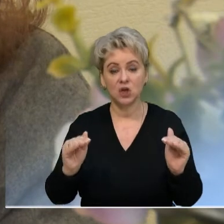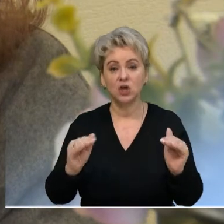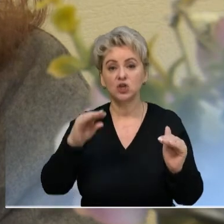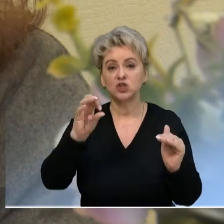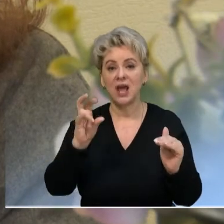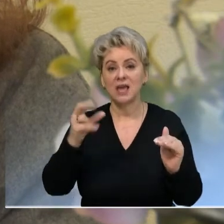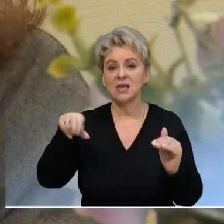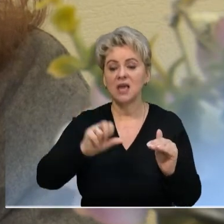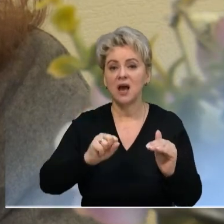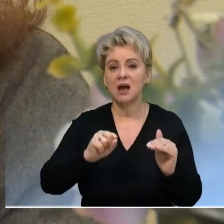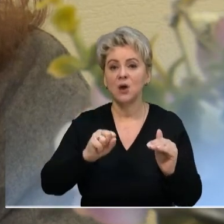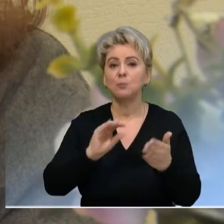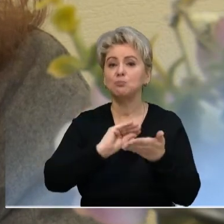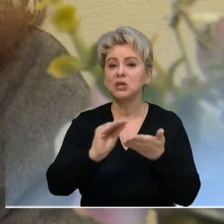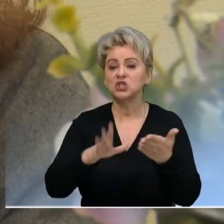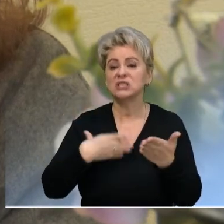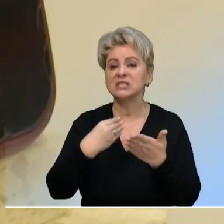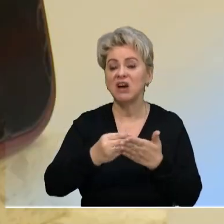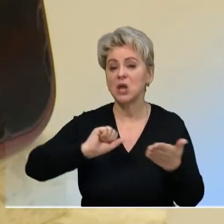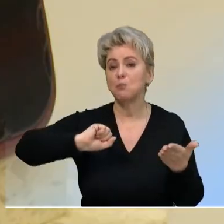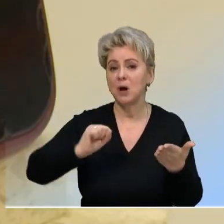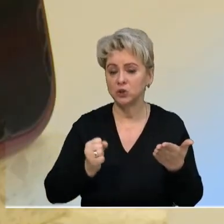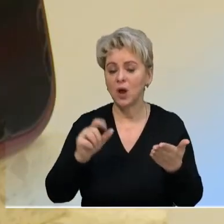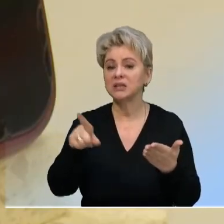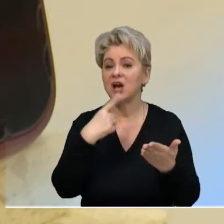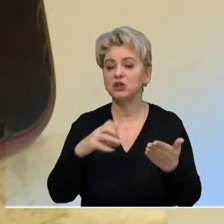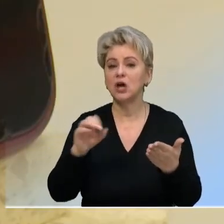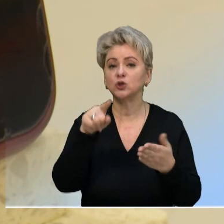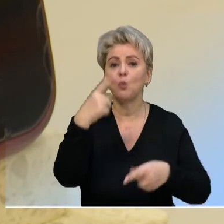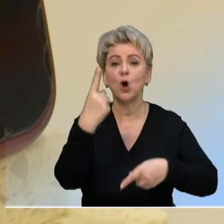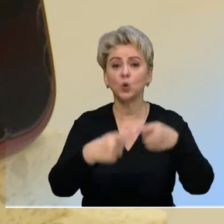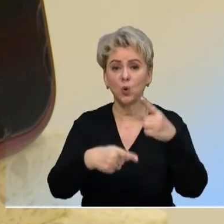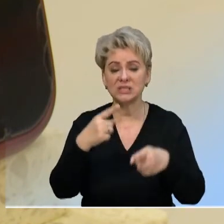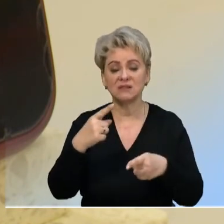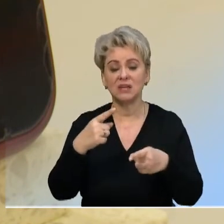Женя в полном отчаянии вот пишет своей подруге, и она говорит о том, что родственники